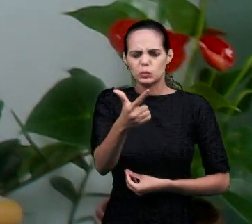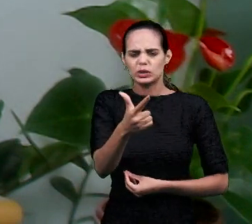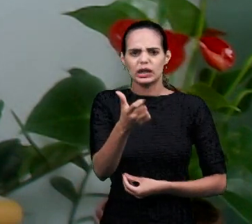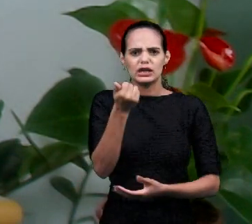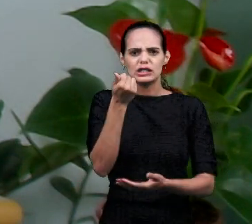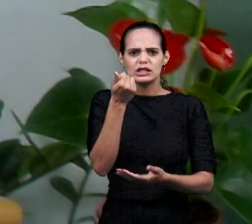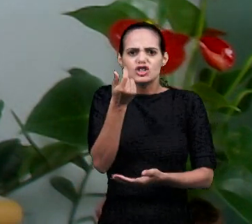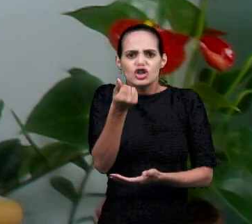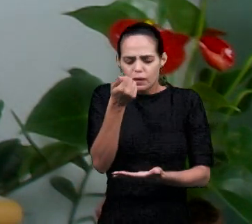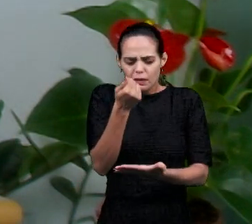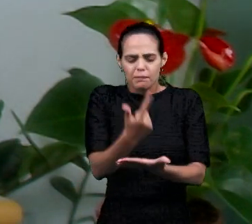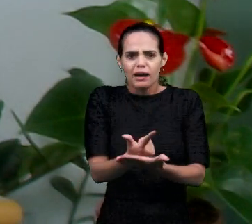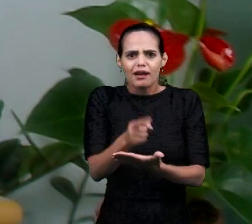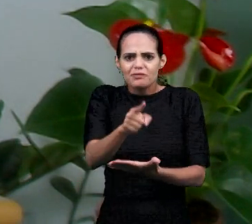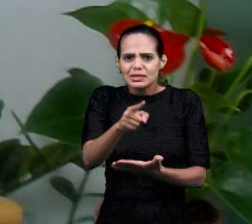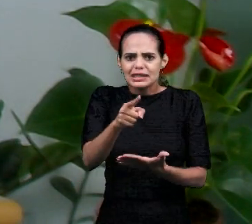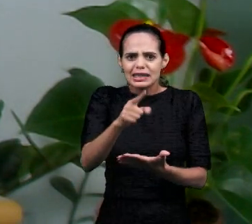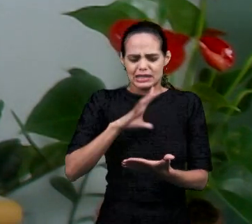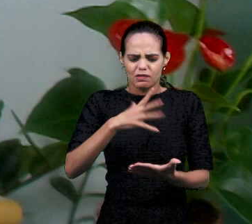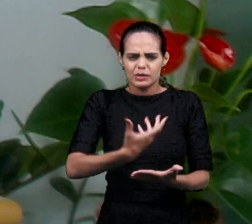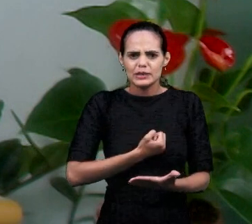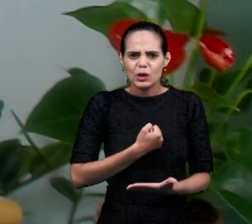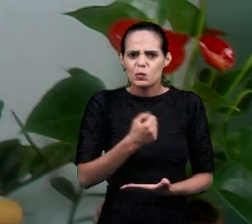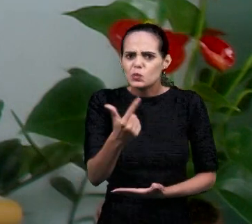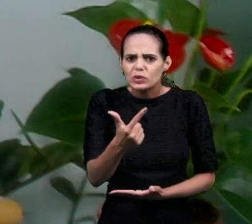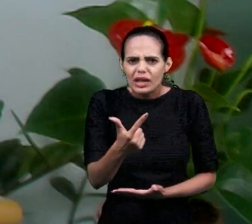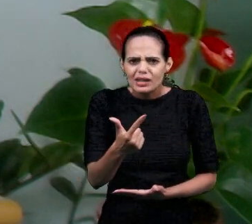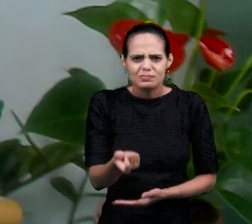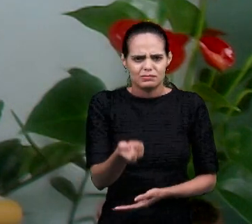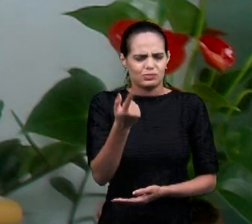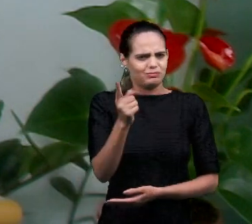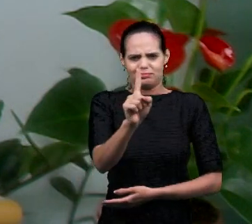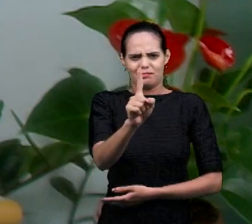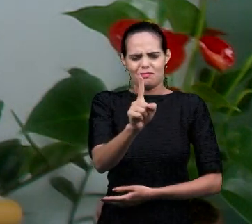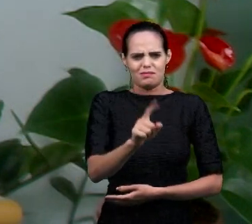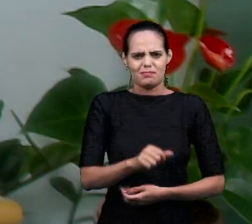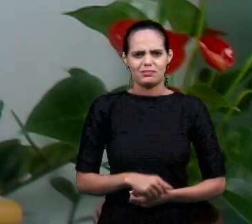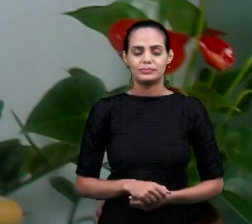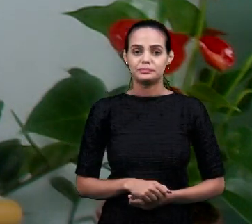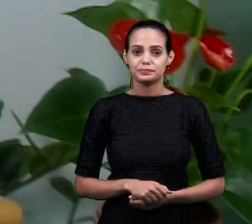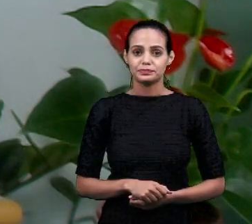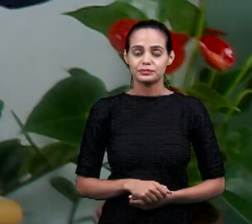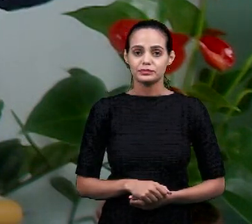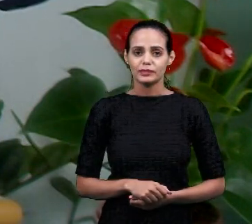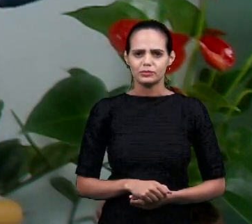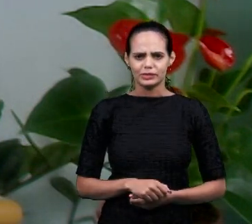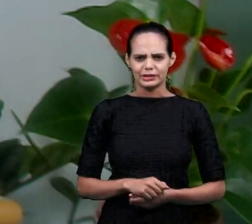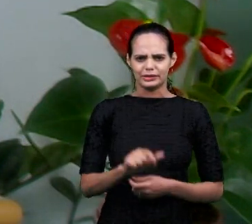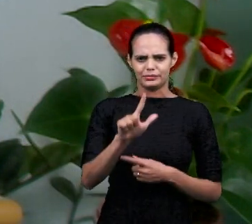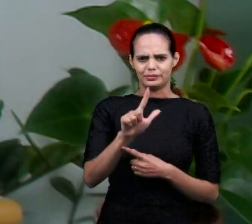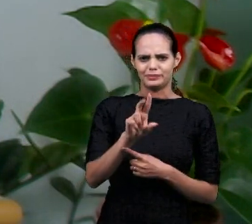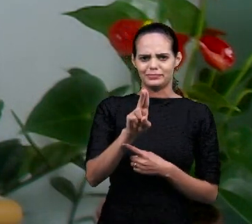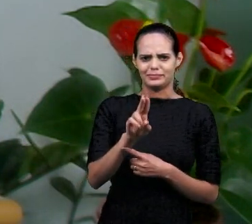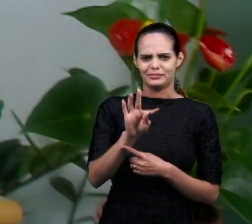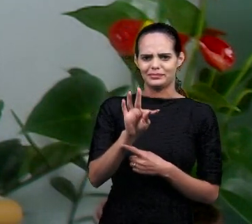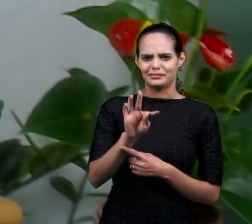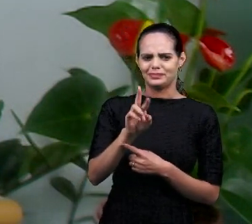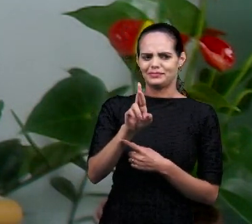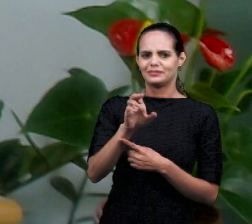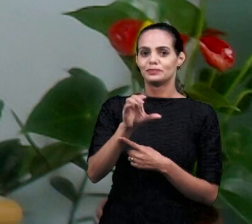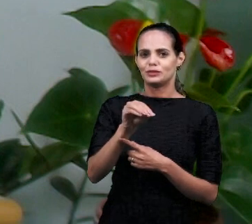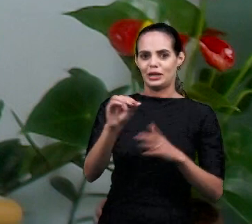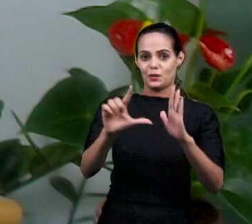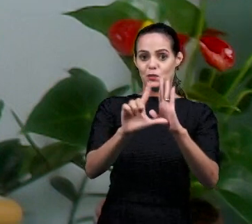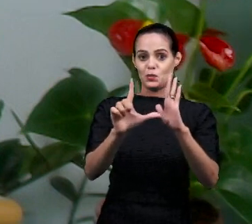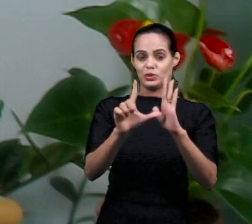pas le salut. Donc, la bataille de Luther et des réformateurs, c'était exactement celle-là. C'était de montrer que